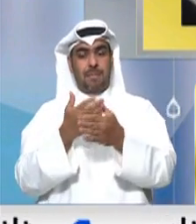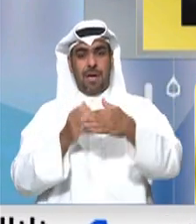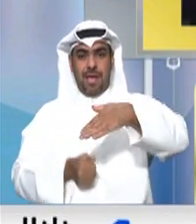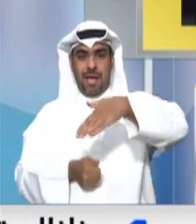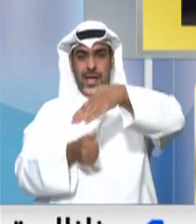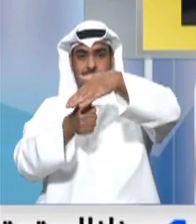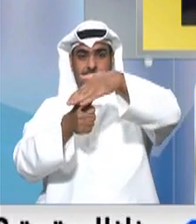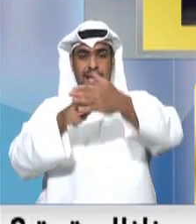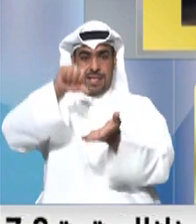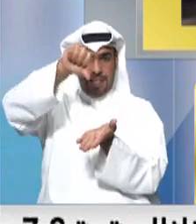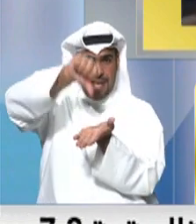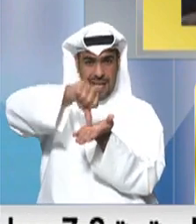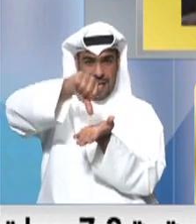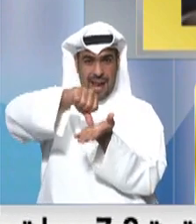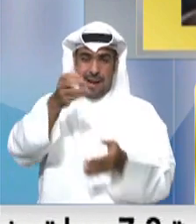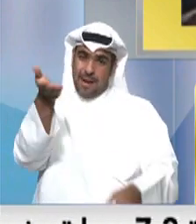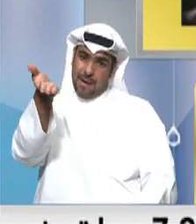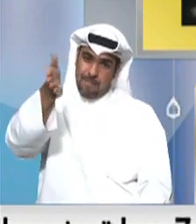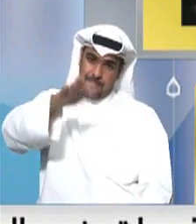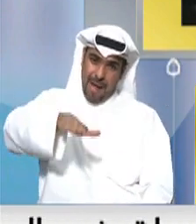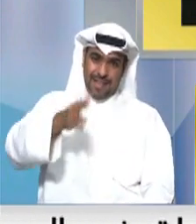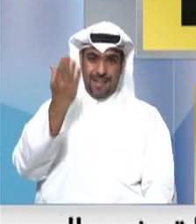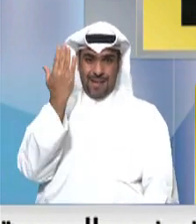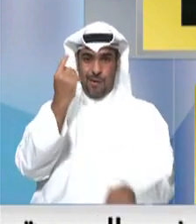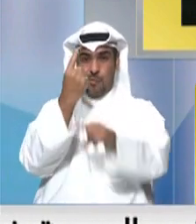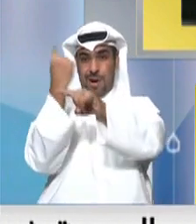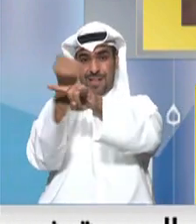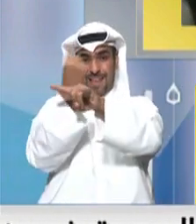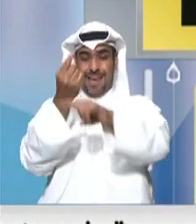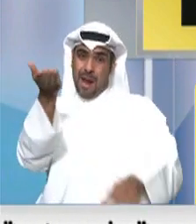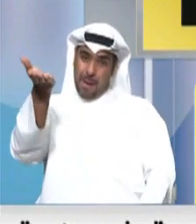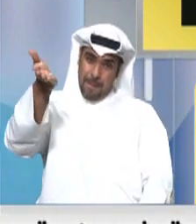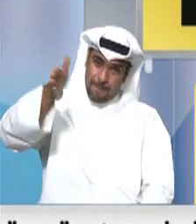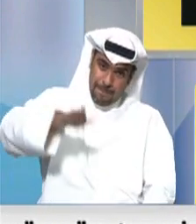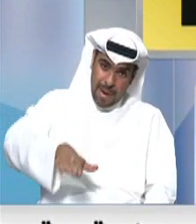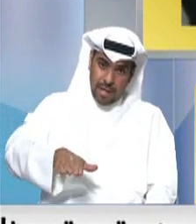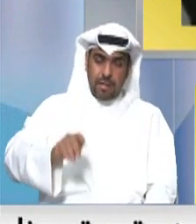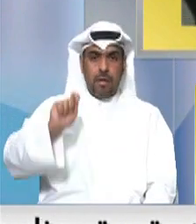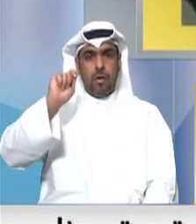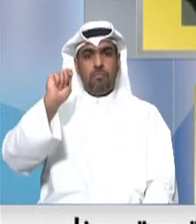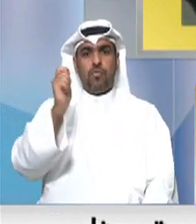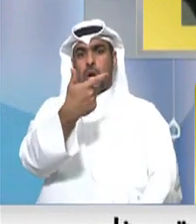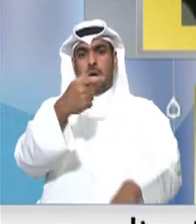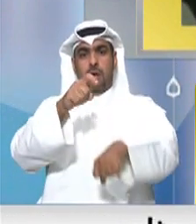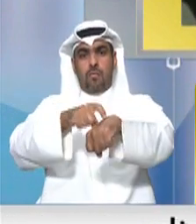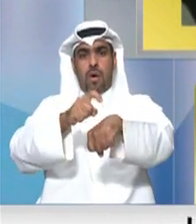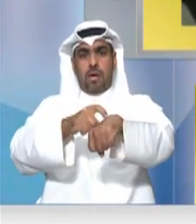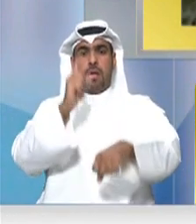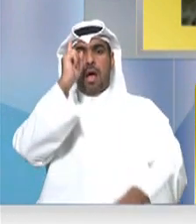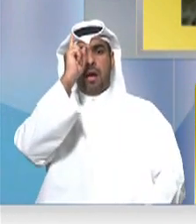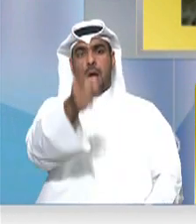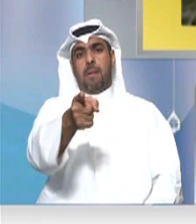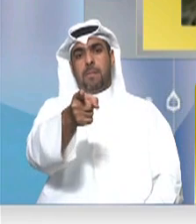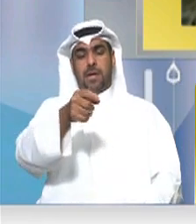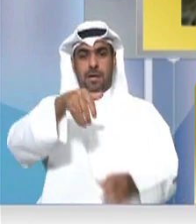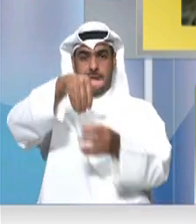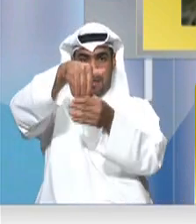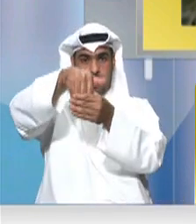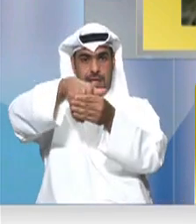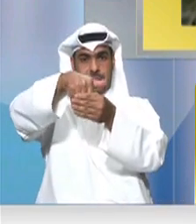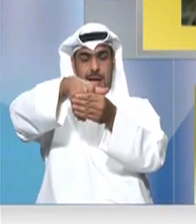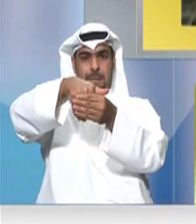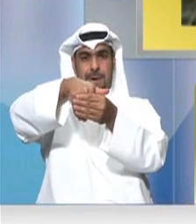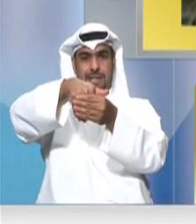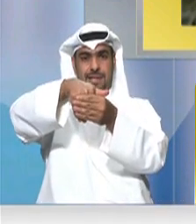جعل نوع من الحملة الانتخابية كبيرة وتم تقديم أكثر من 80 مرشحا لهذا المنصب، لكن مجلس صيانة الدستور